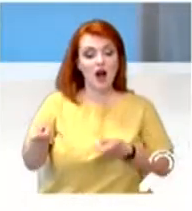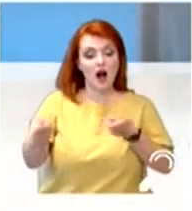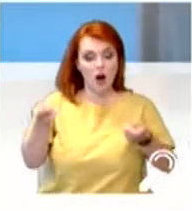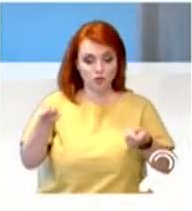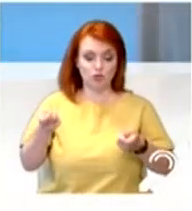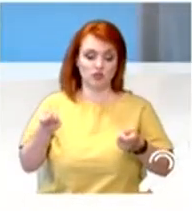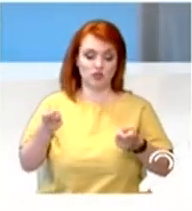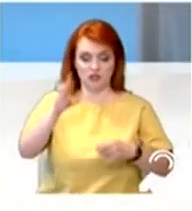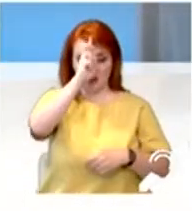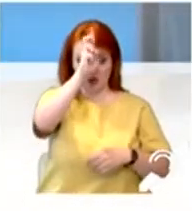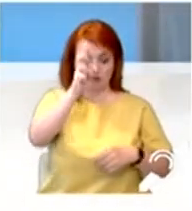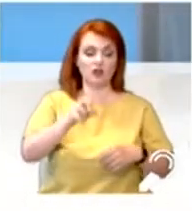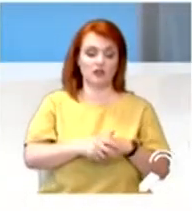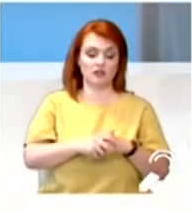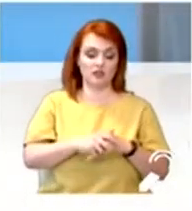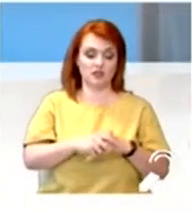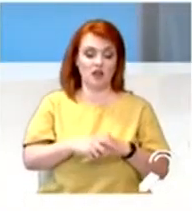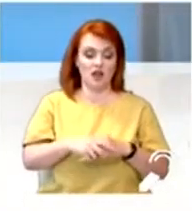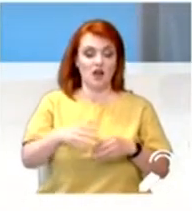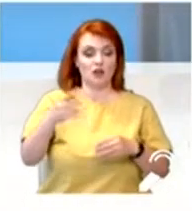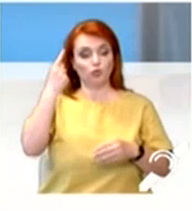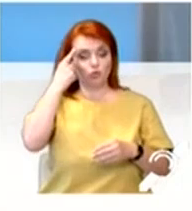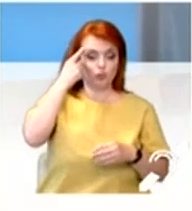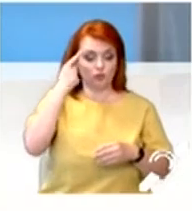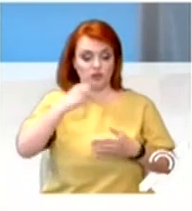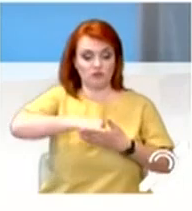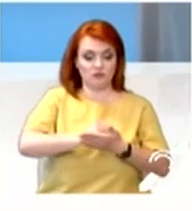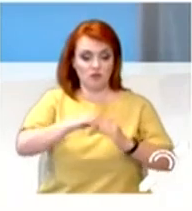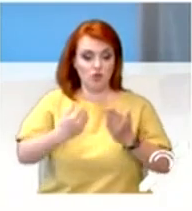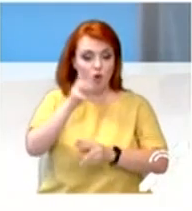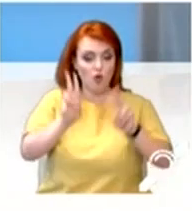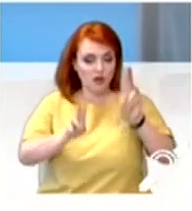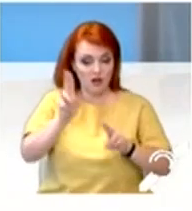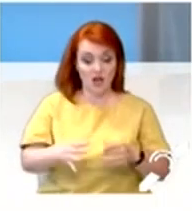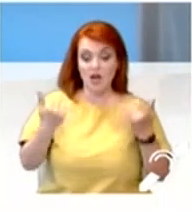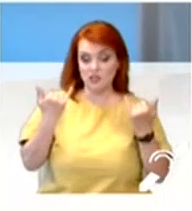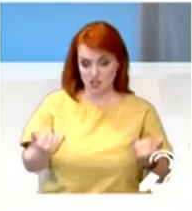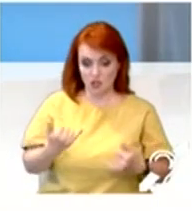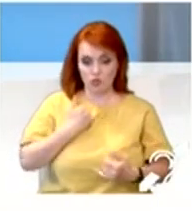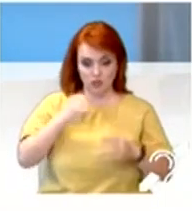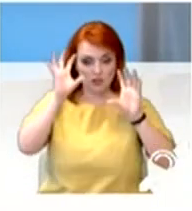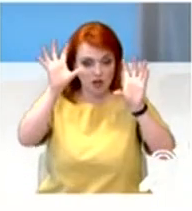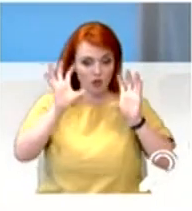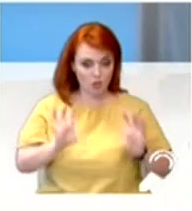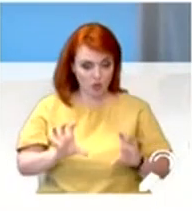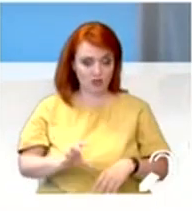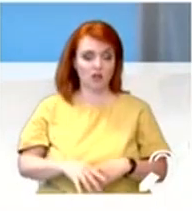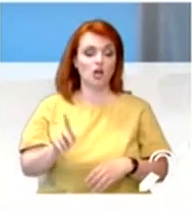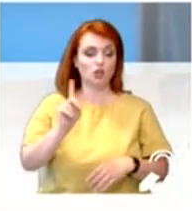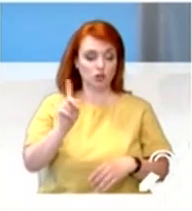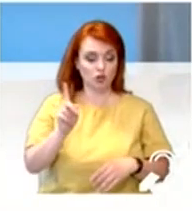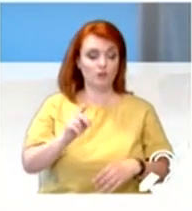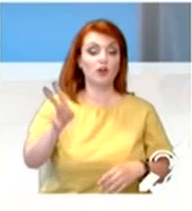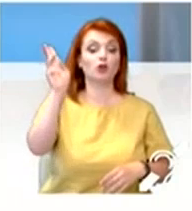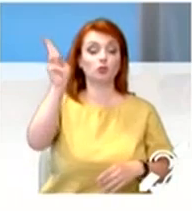Autoritățile vor să introducă noi reguli pentru posesorii de arme pneumatice. Legea nu prevede acum și răspunderea penală, iar acest lucru dă bătaie de